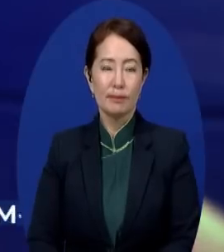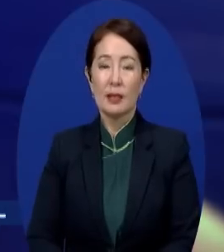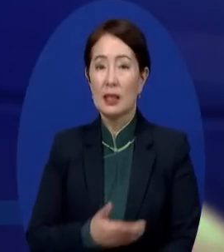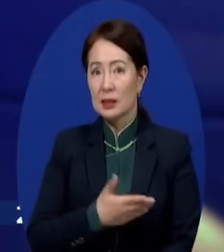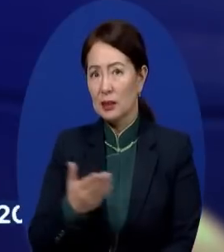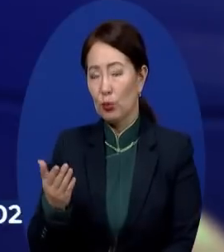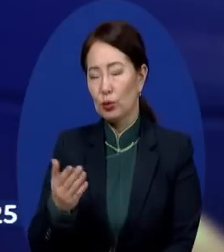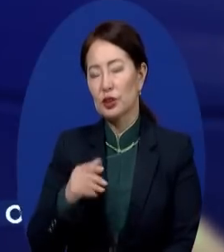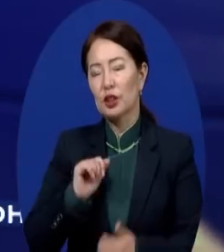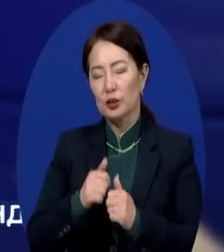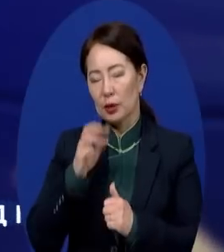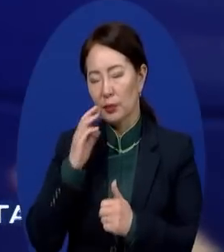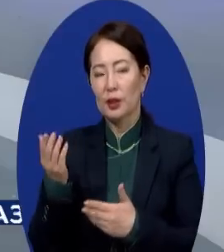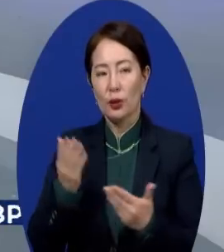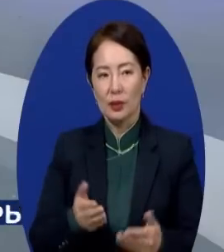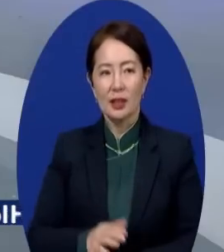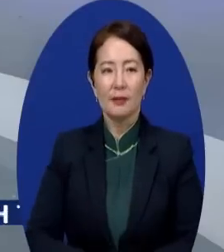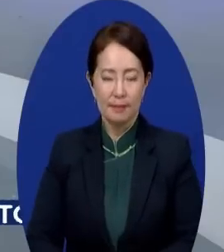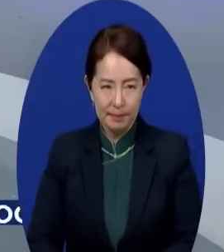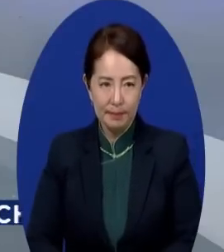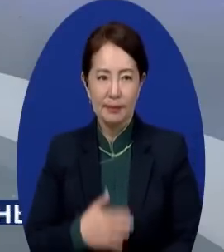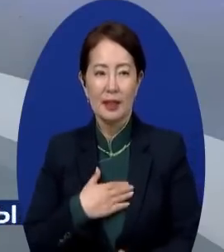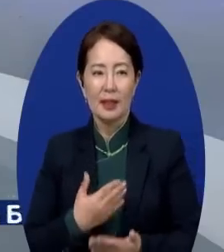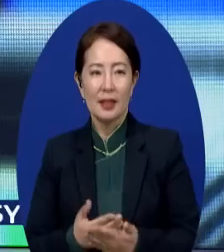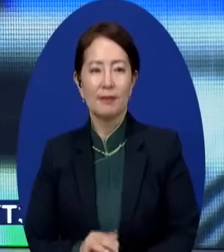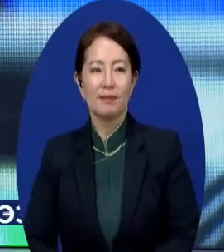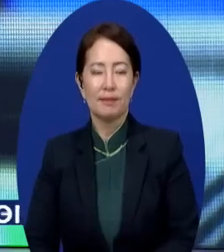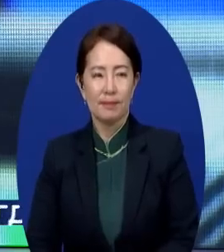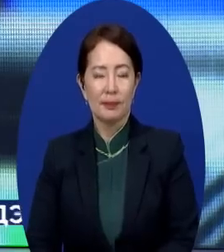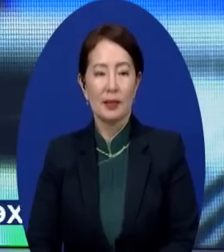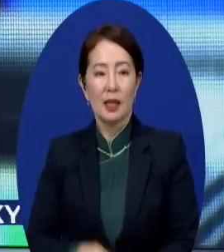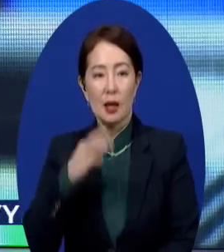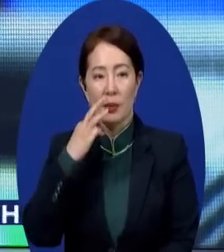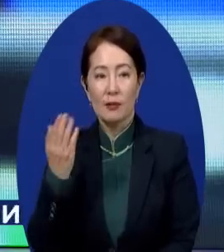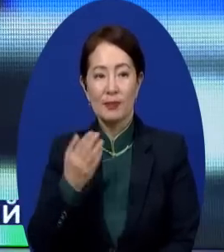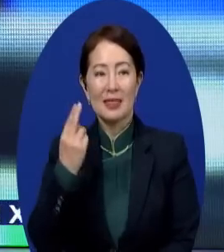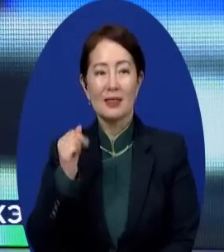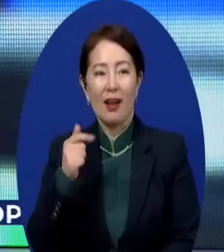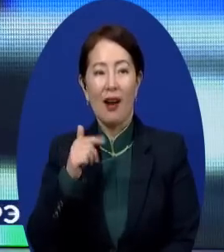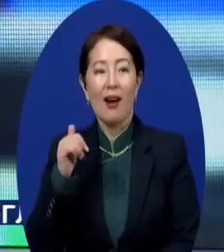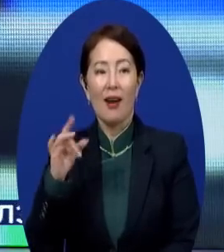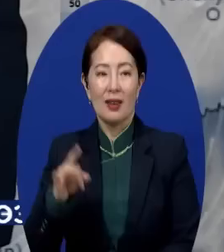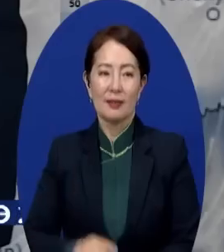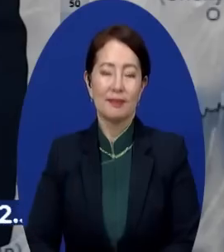Үзэгч та бүхэндээ бид спортын мэдээг хүргэлээ. За баярлалаа. Хөтөлбөрийн төгсгөл та бүхэн цагаараа мэдээлэлтэй танилцсан уу?